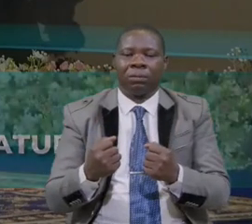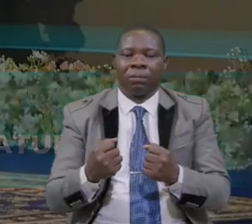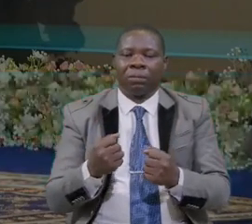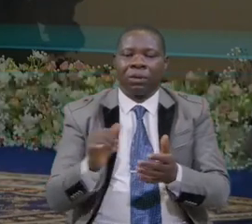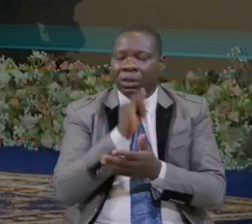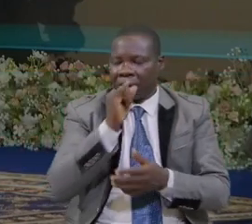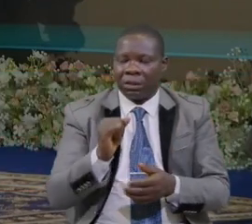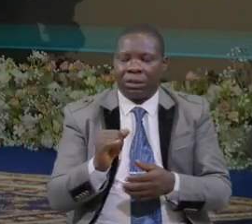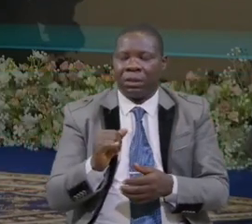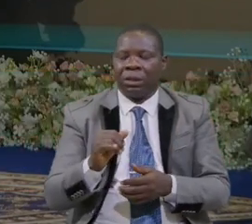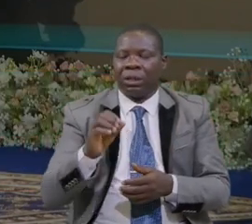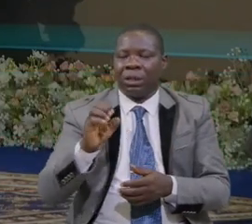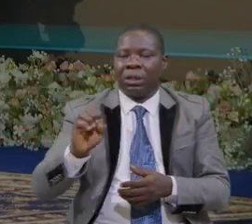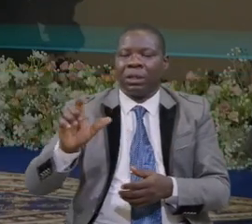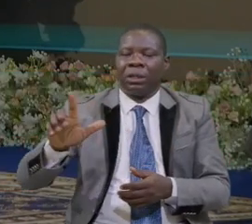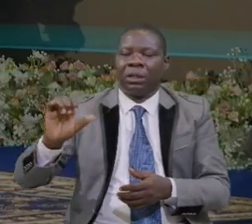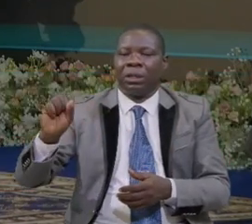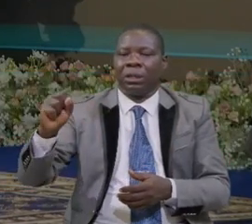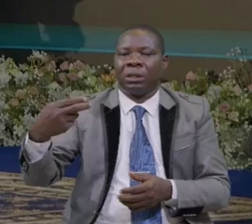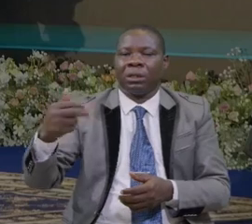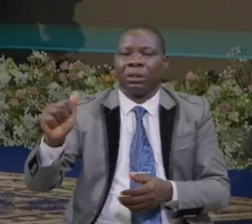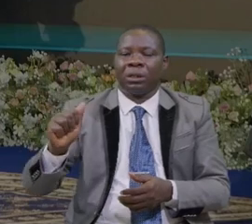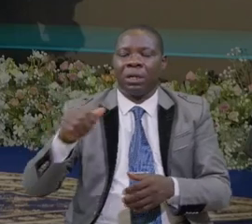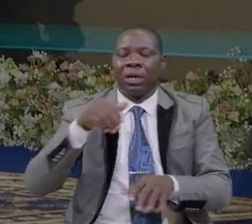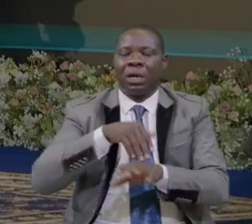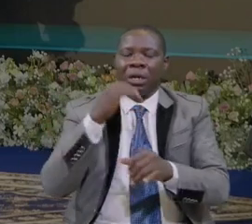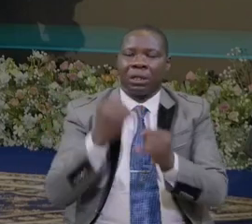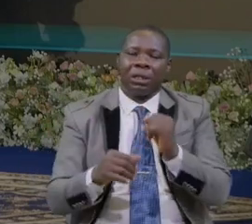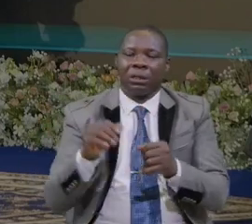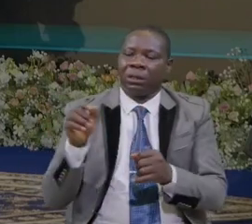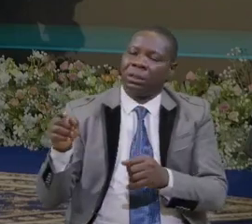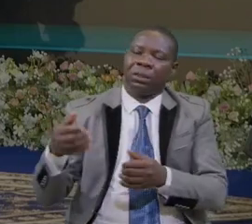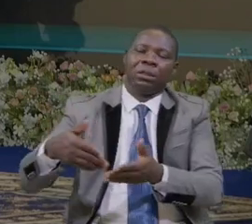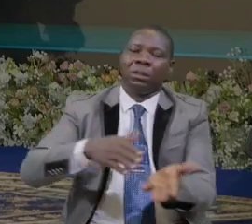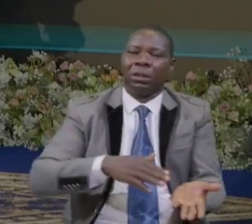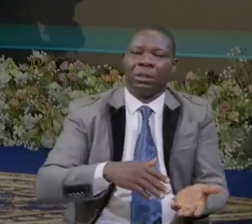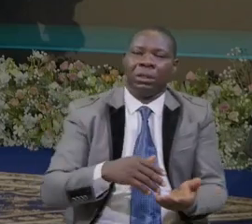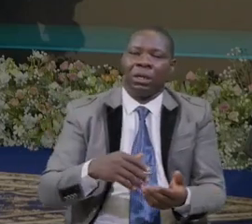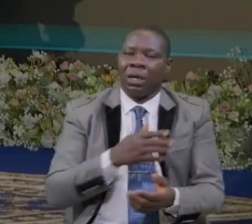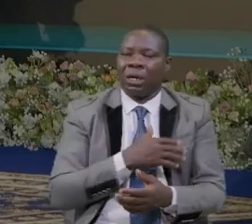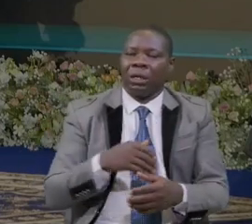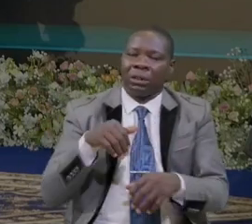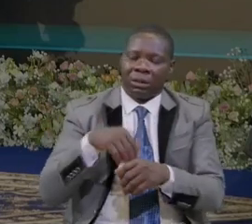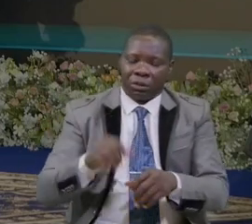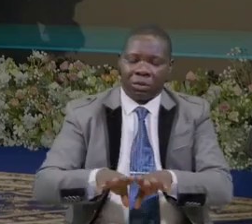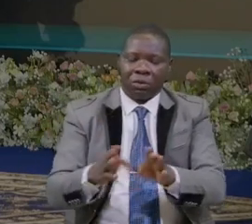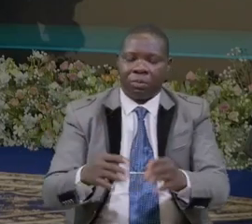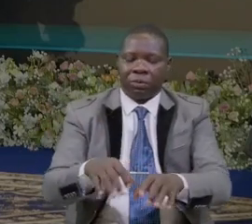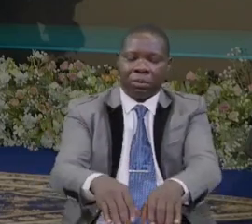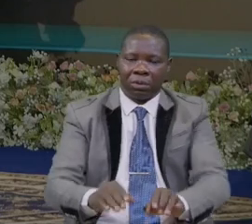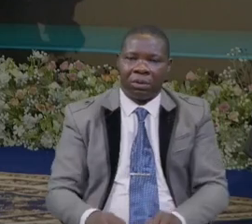Finalement, Élisée est mort et on l'a enterré. Un tombeau ouvert et comme